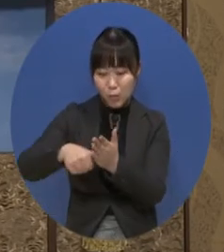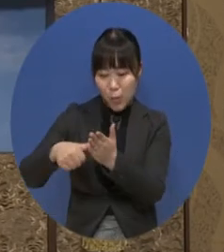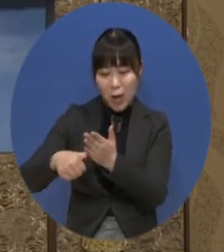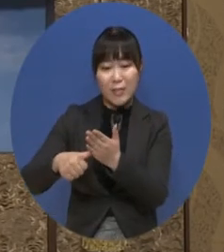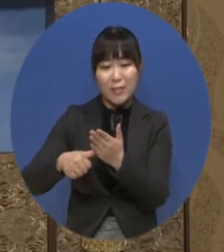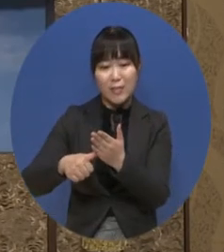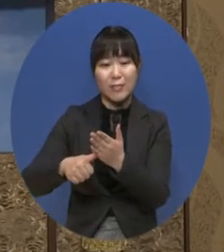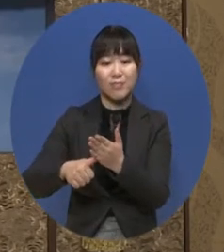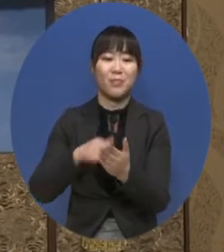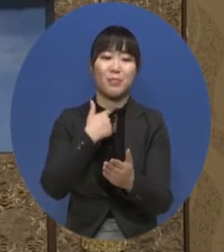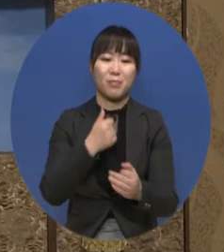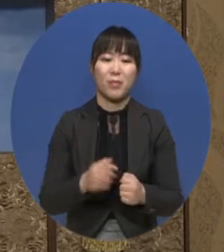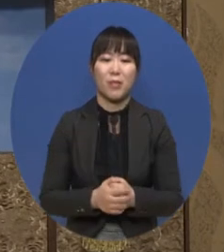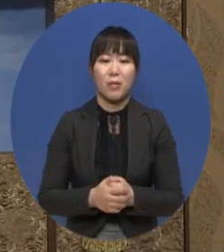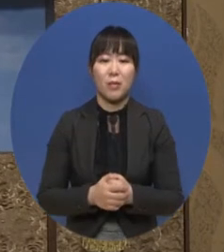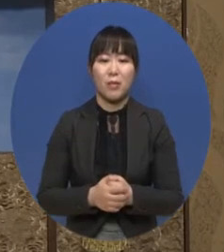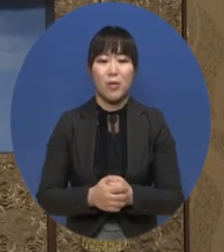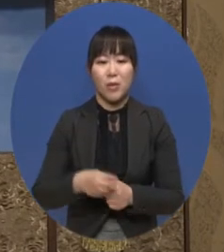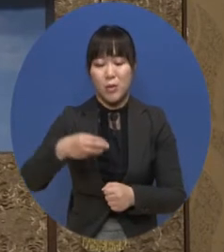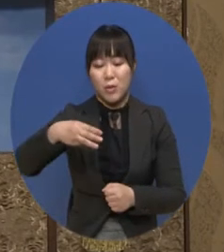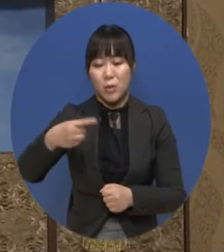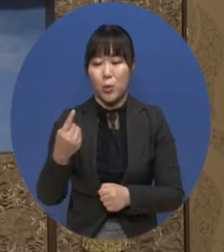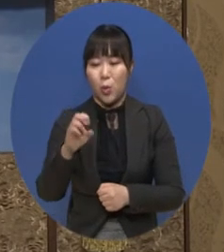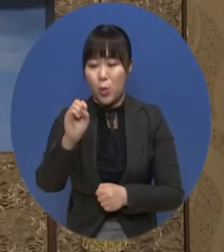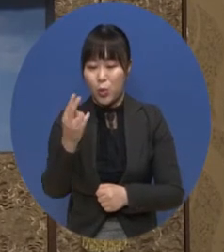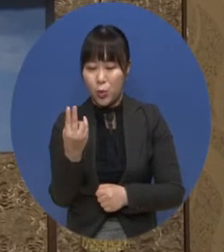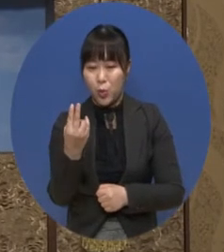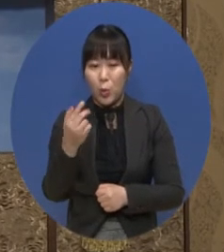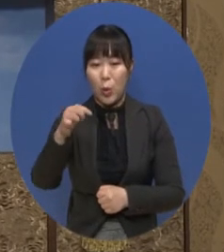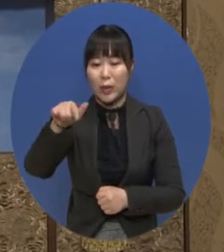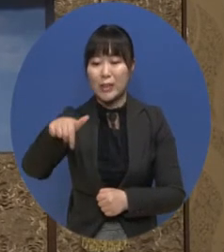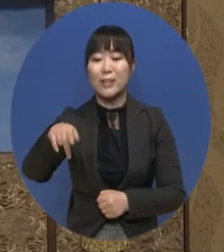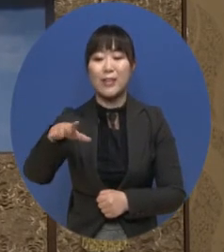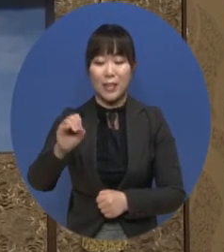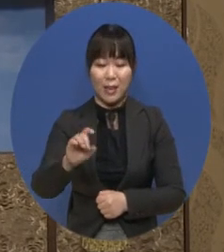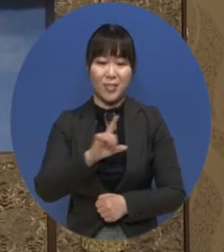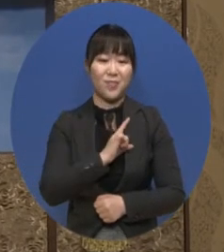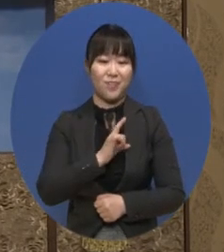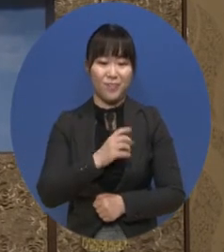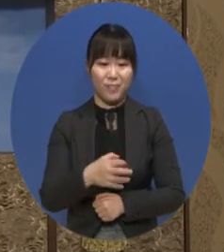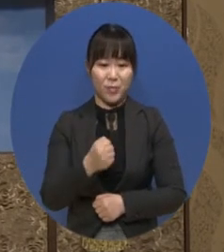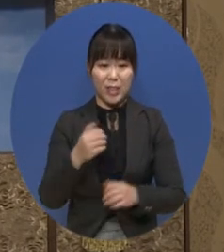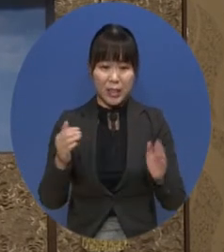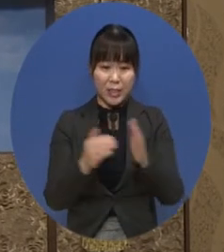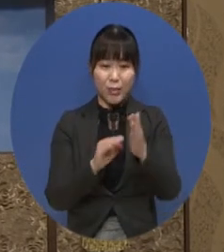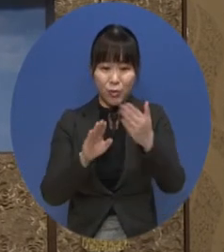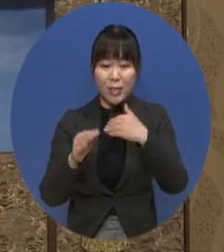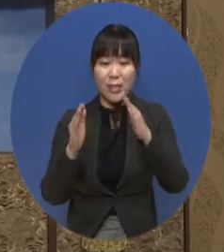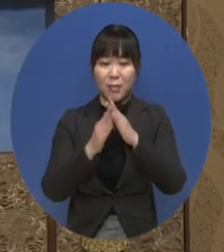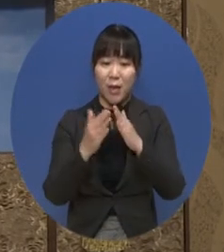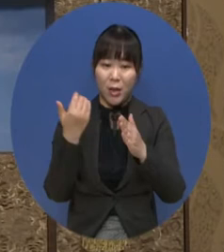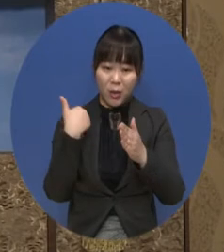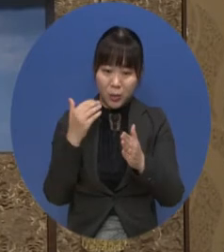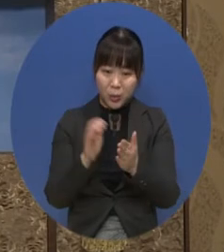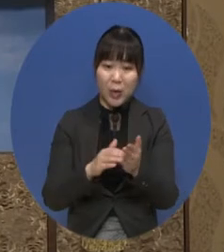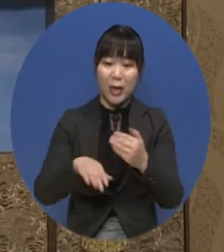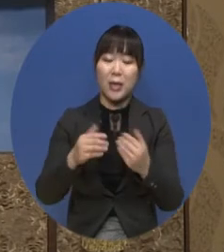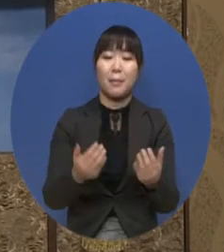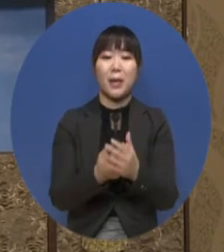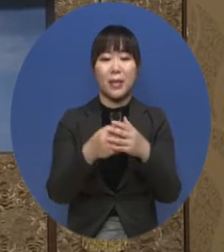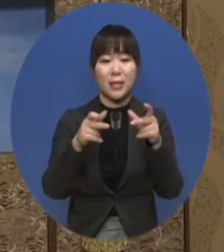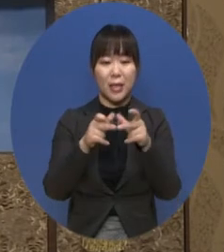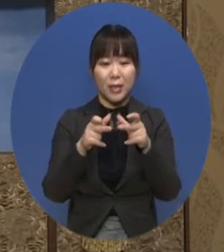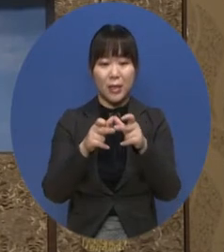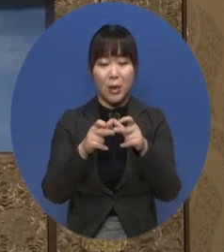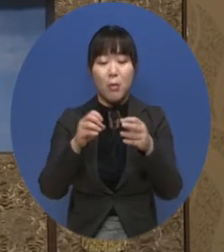하는 시간이었는데 이른바 토요극장이라고 이름을 지었었어요. 근데 토요극장이 끝나고 집에 가시는